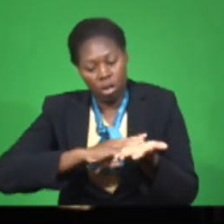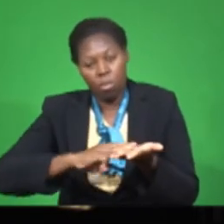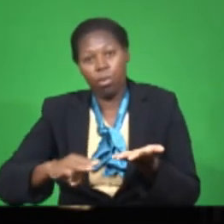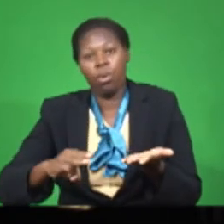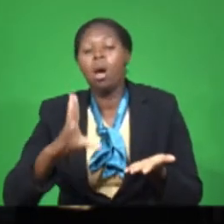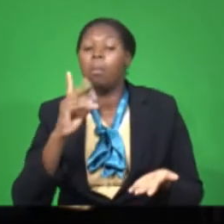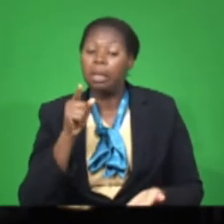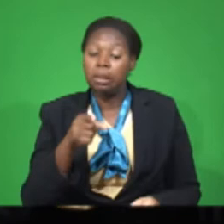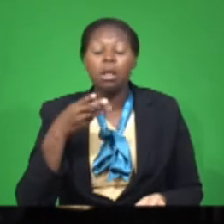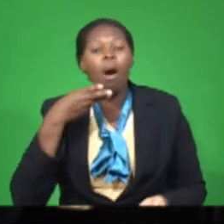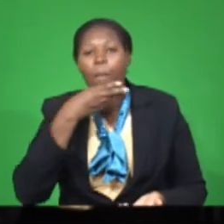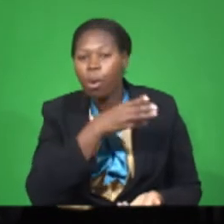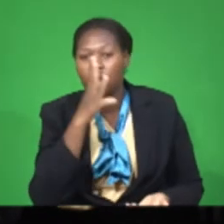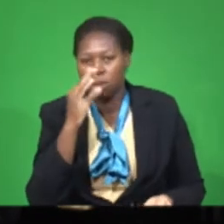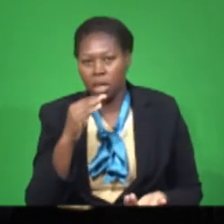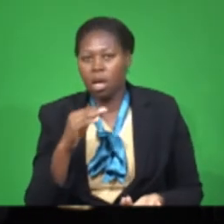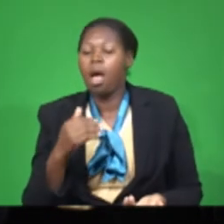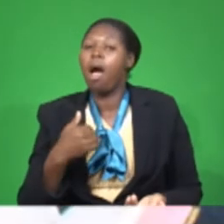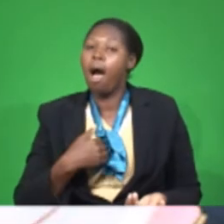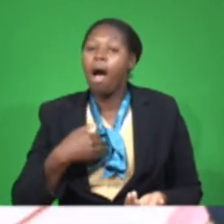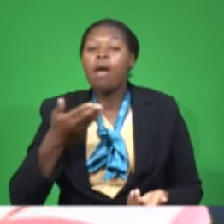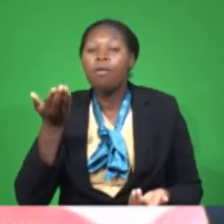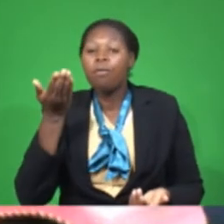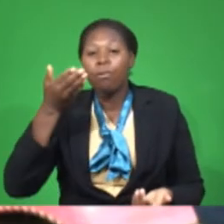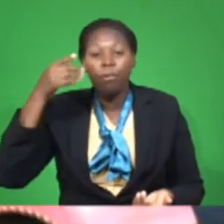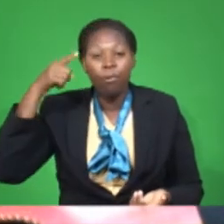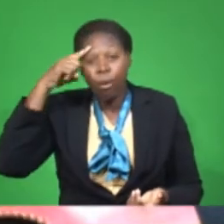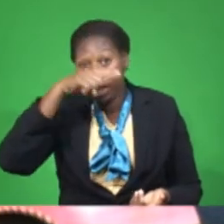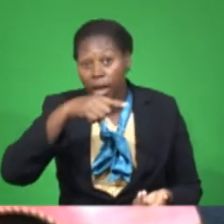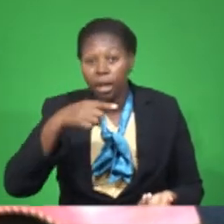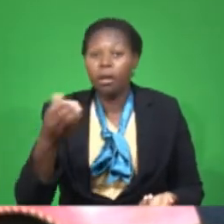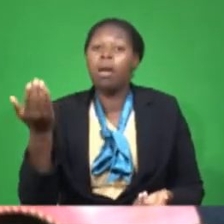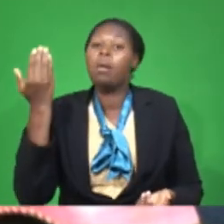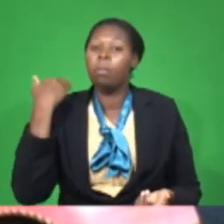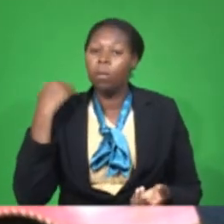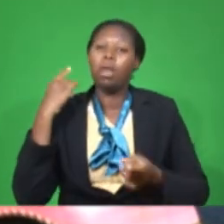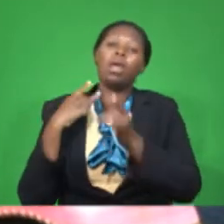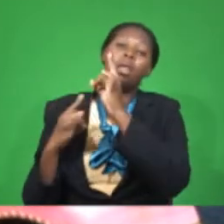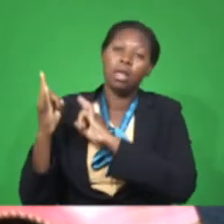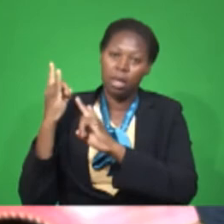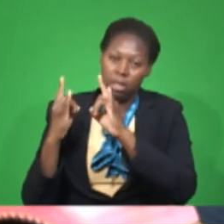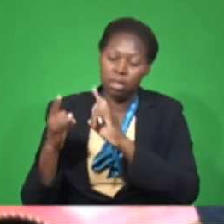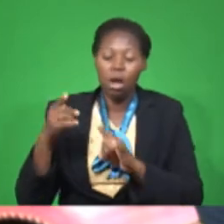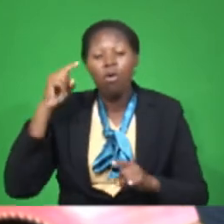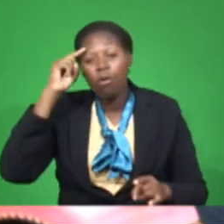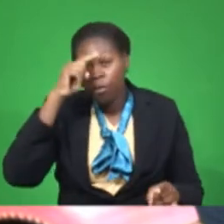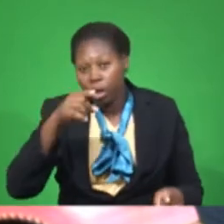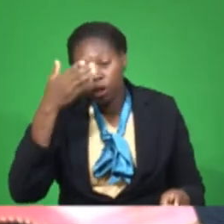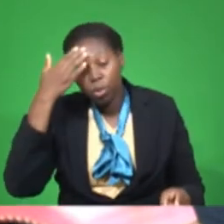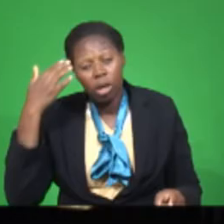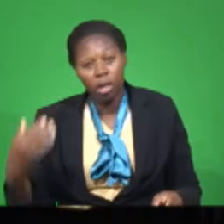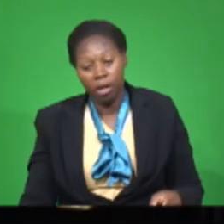zvandinoita ndinokanganwa zvekumashure kuti ndaimborarama umo wakaita sei zvese izvozvo